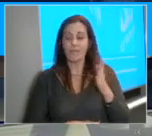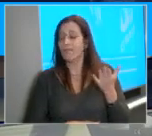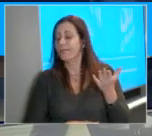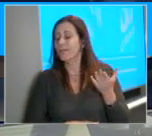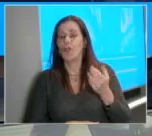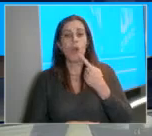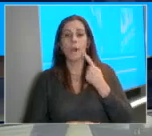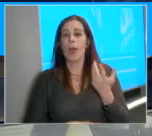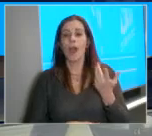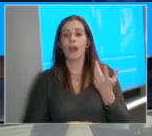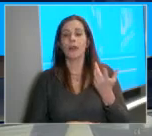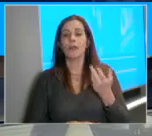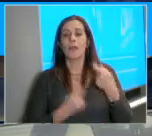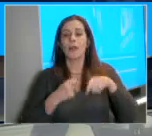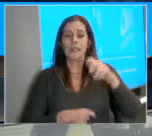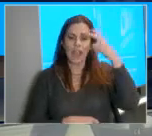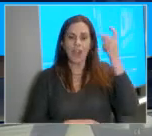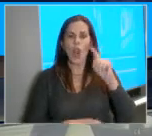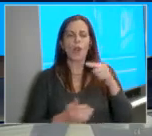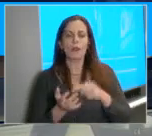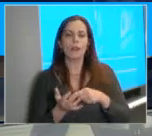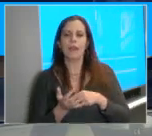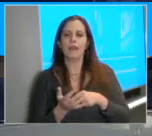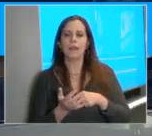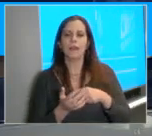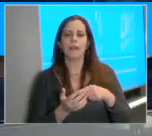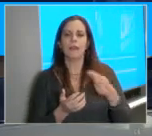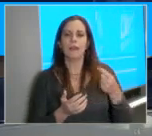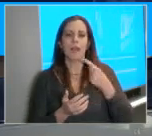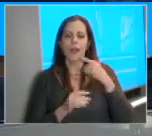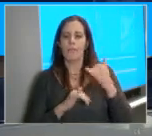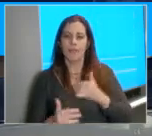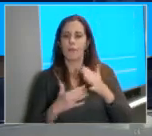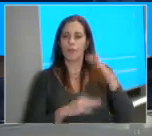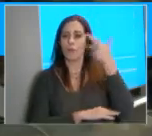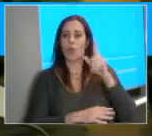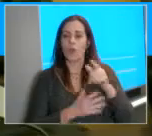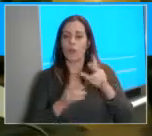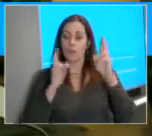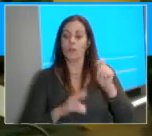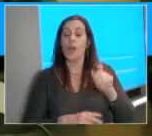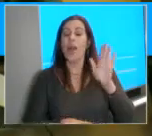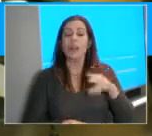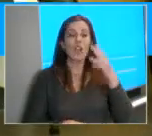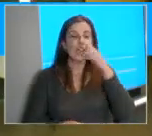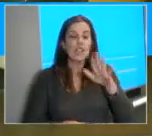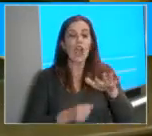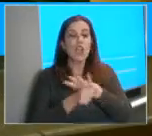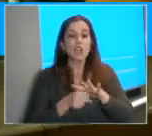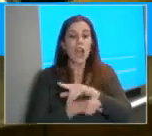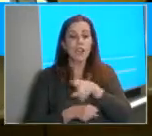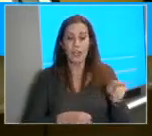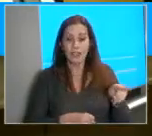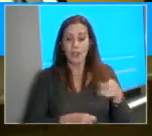להשתמש בחברי הכנסת הערבים, לא רק כדי להעביר מבקר מדינה, ולא רק כדי לפזר את הכנסת, הוא אפילו ניסה לשכנע